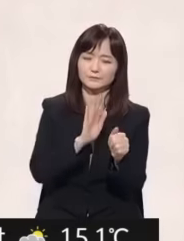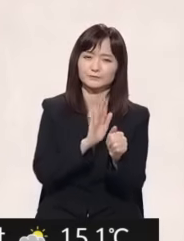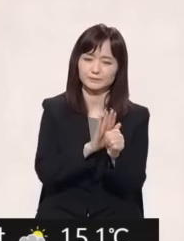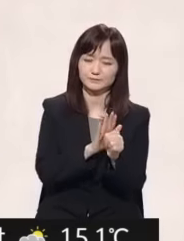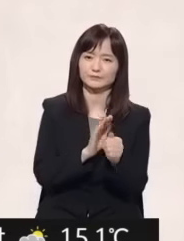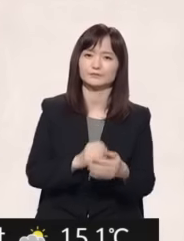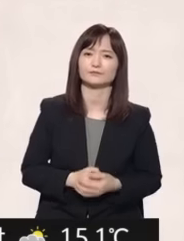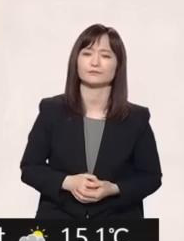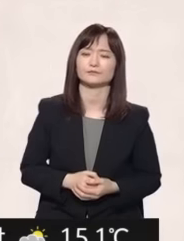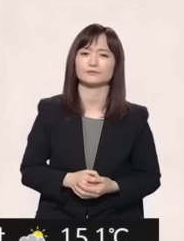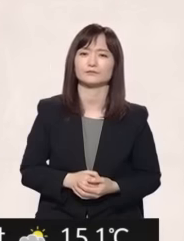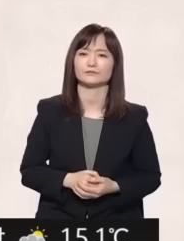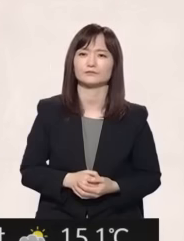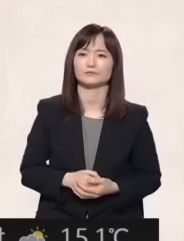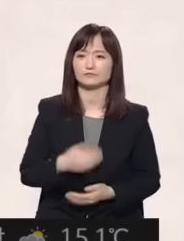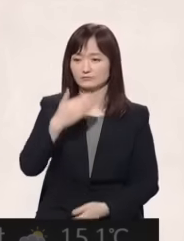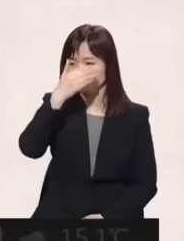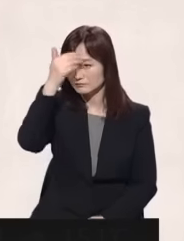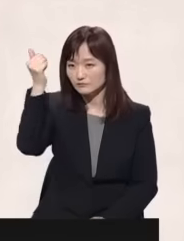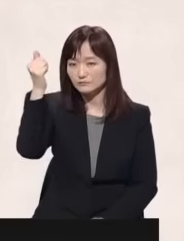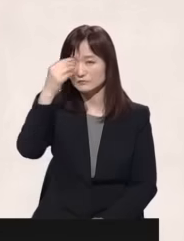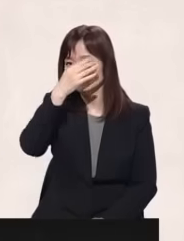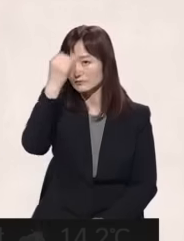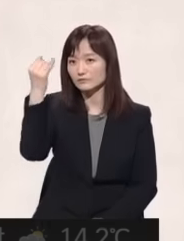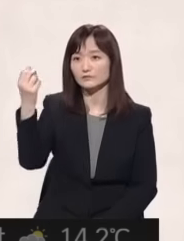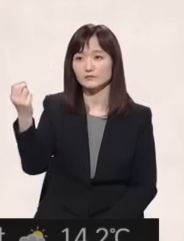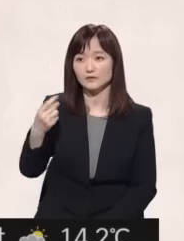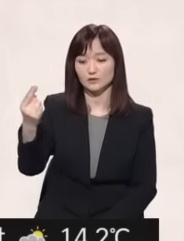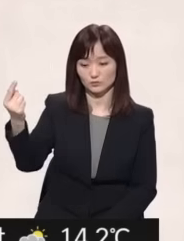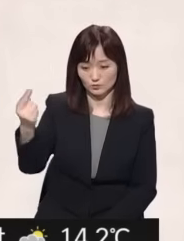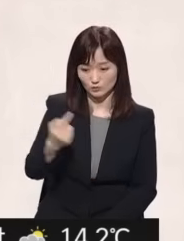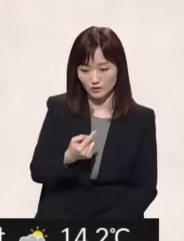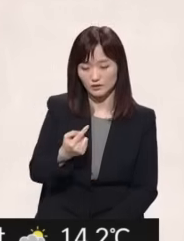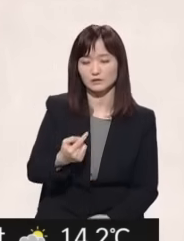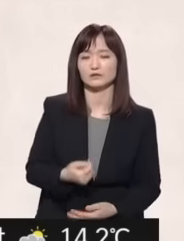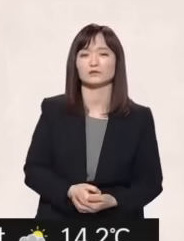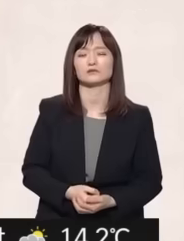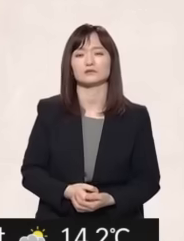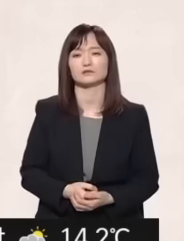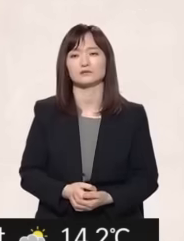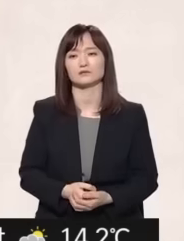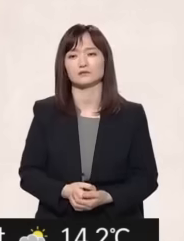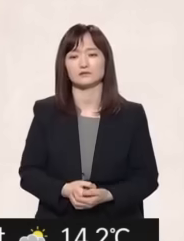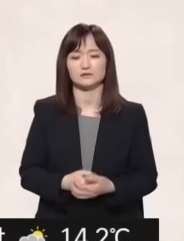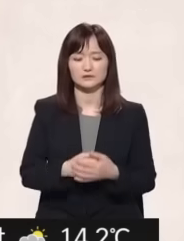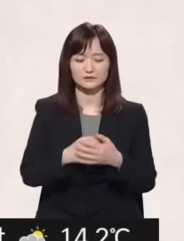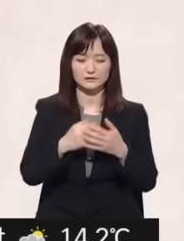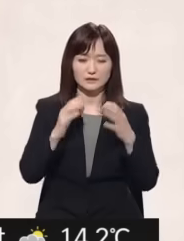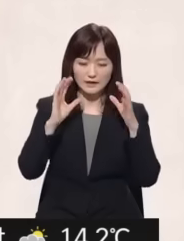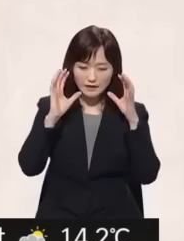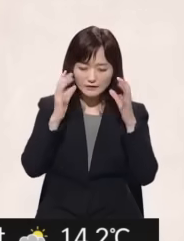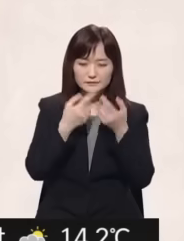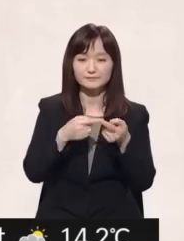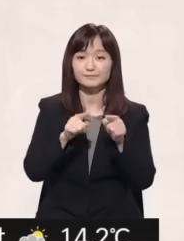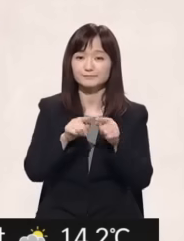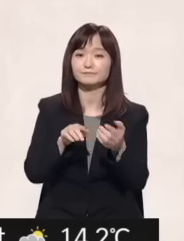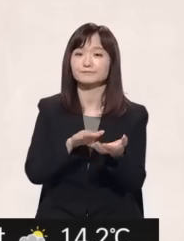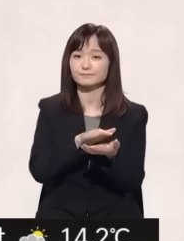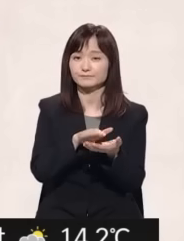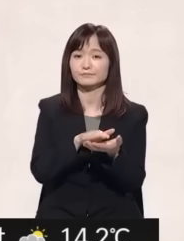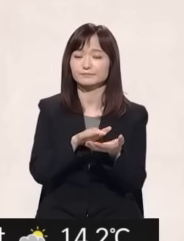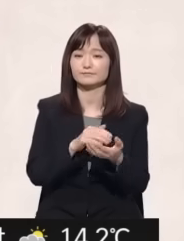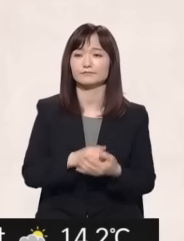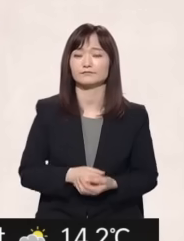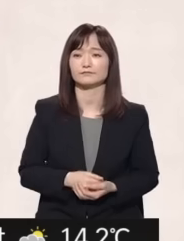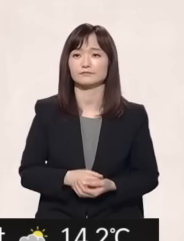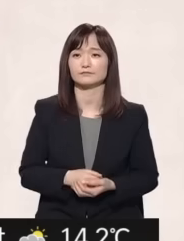아이들의 할머니 할아버지들께서도 집에 자주 와서 양가의 부모님이 또 와서 행복하게 또 아이들하고 같이 놀고 그랬는데 또